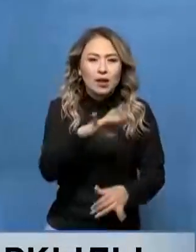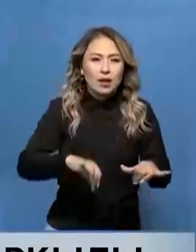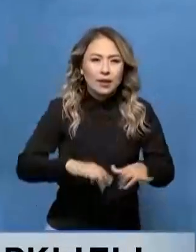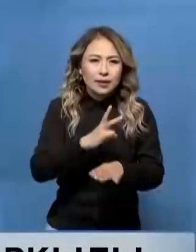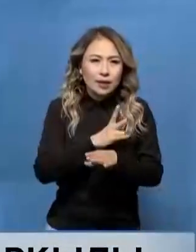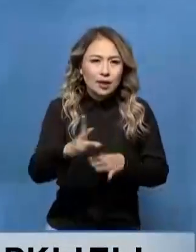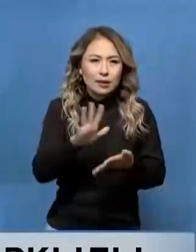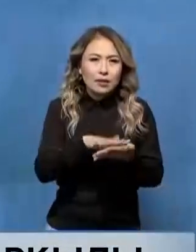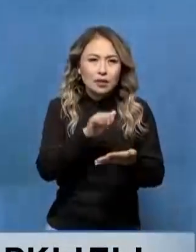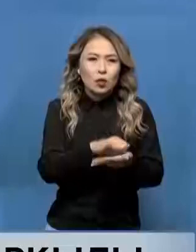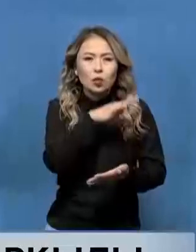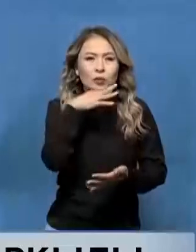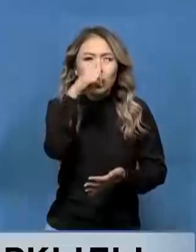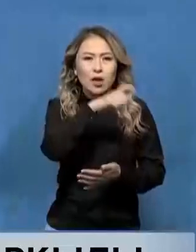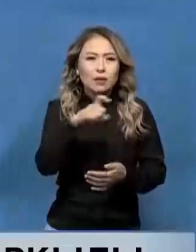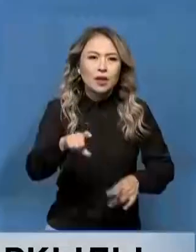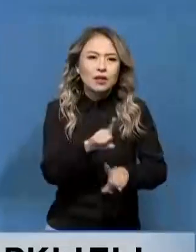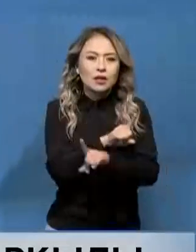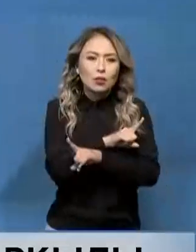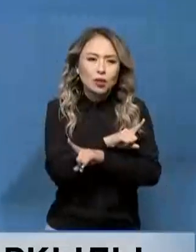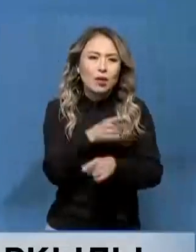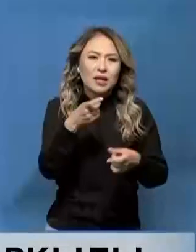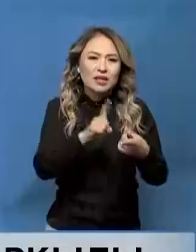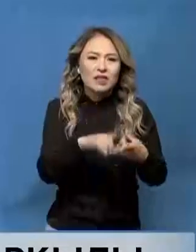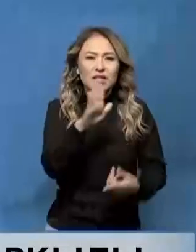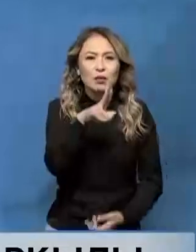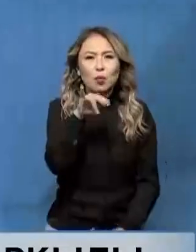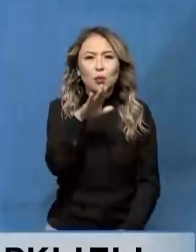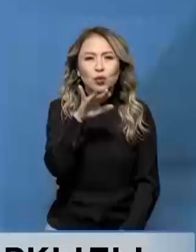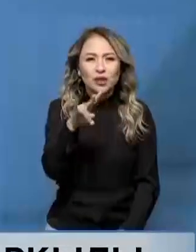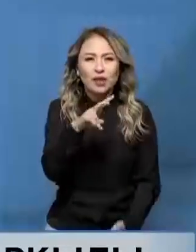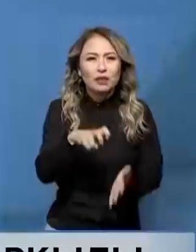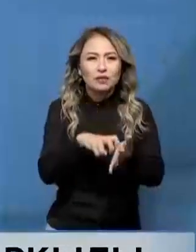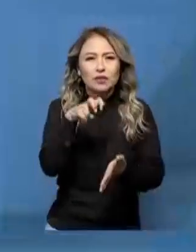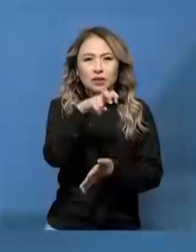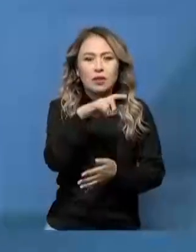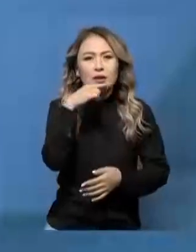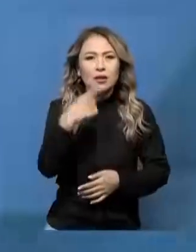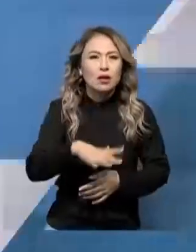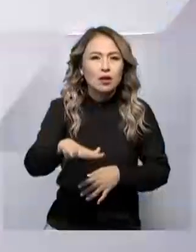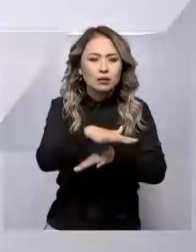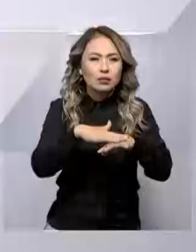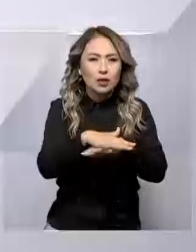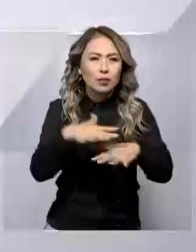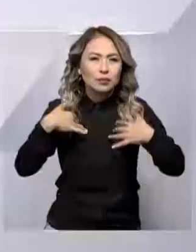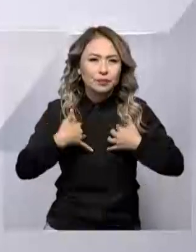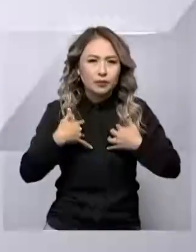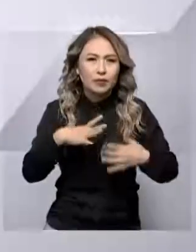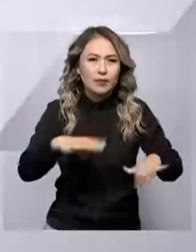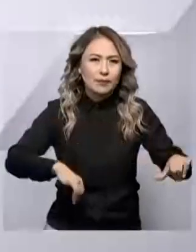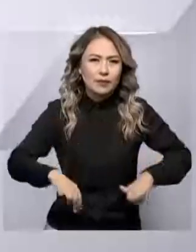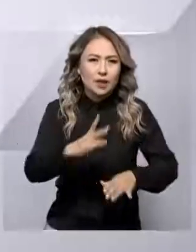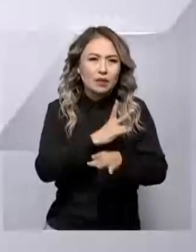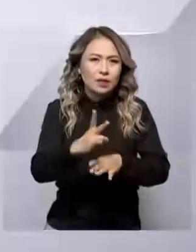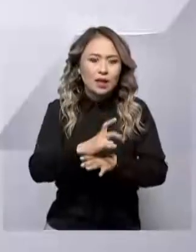Дағыстанда болған лаңкестік әрекет салдарынан көптеген адамның қаза табуына байланысты Владимир Путинге және Ресей халқына көңіл айтты. Тараптар